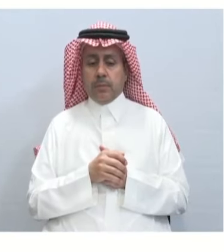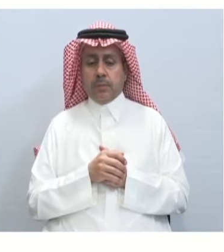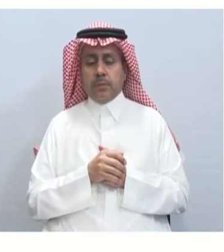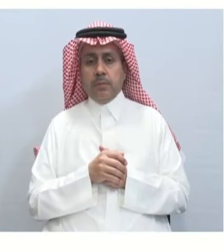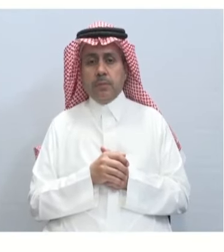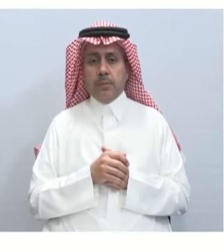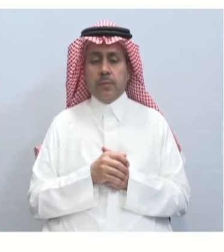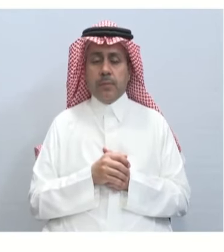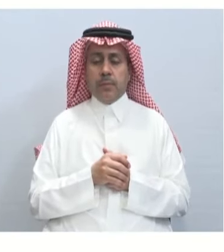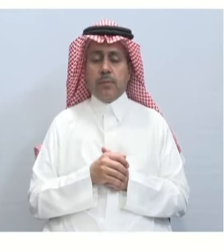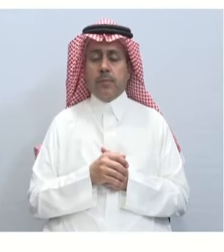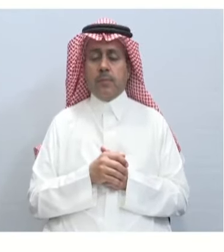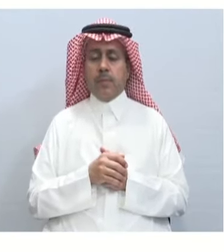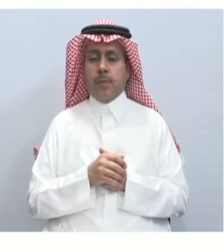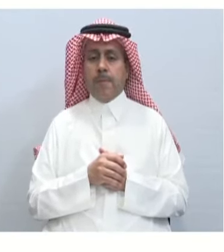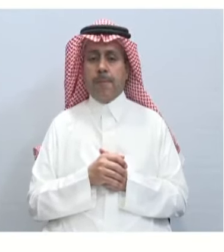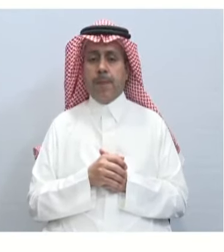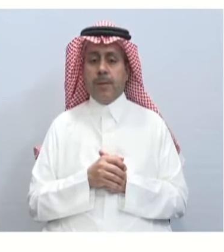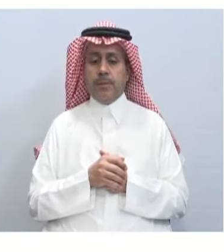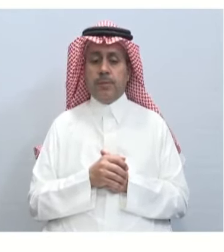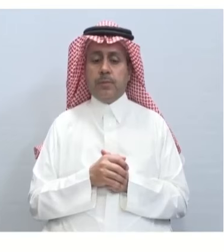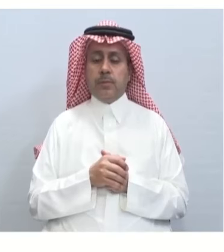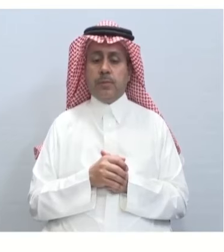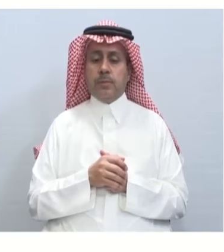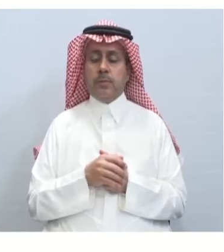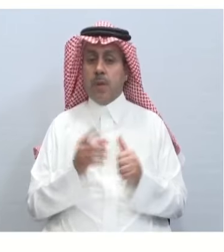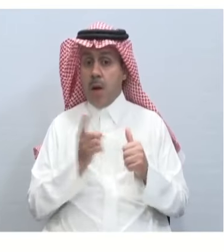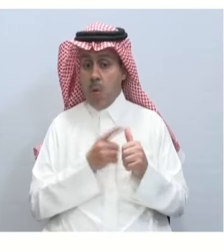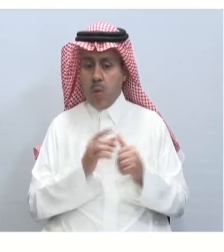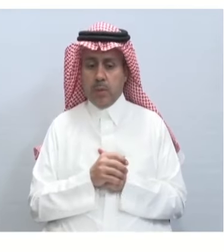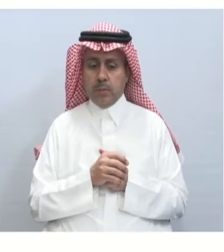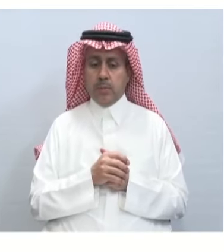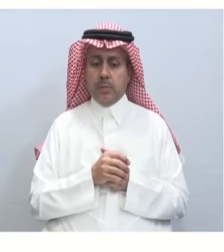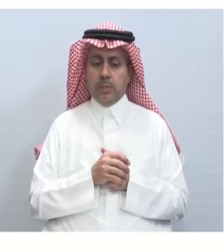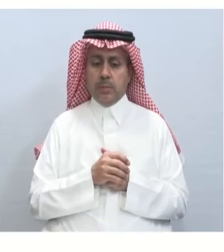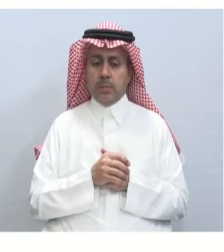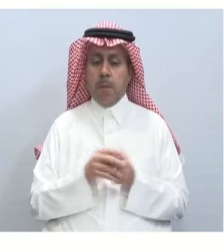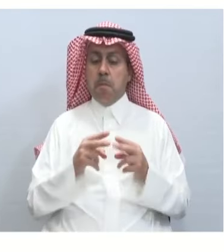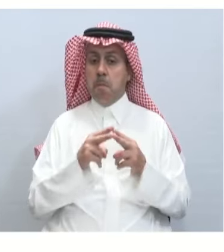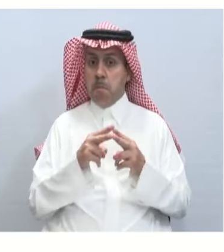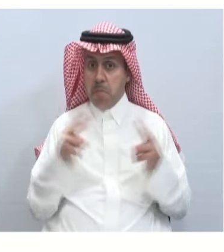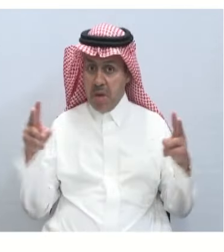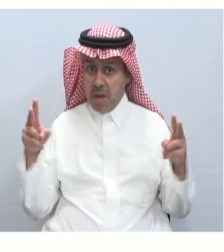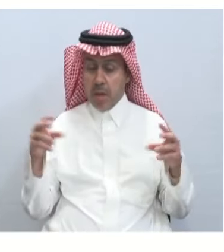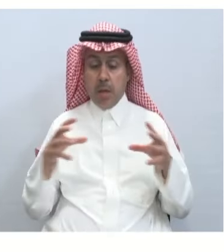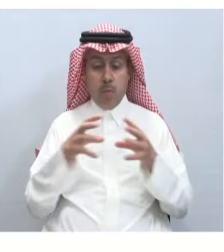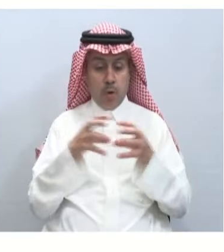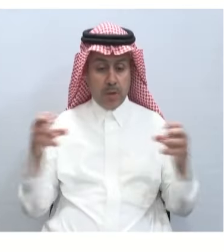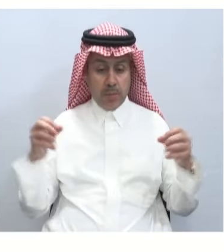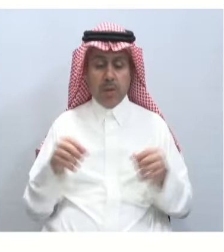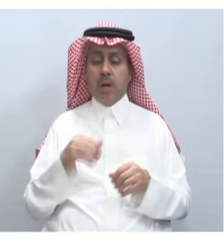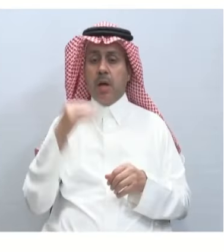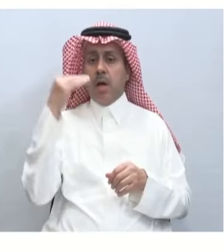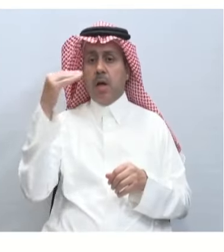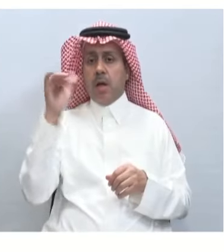الطبيعيه يتوقع من الطلبه بعد نهايه الوحده ان يكونوا قادرين على بيان المراد